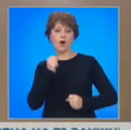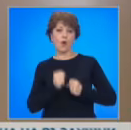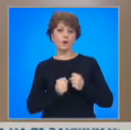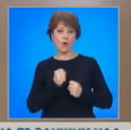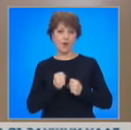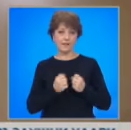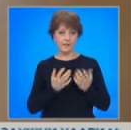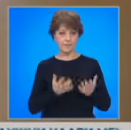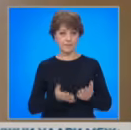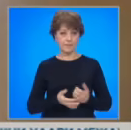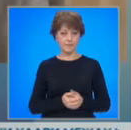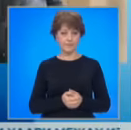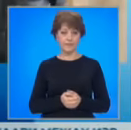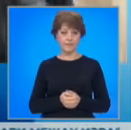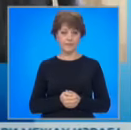на пострадалия.